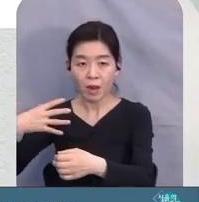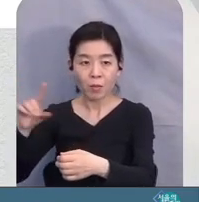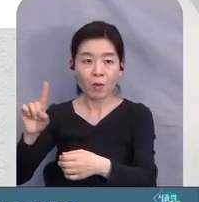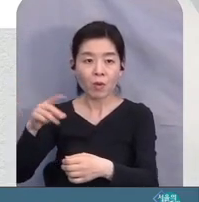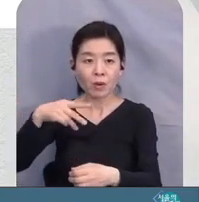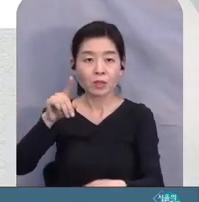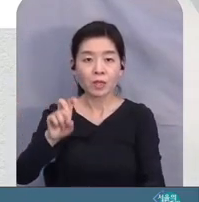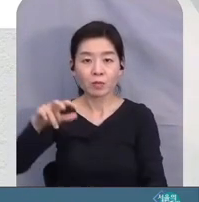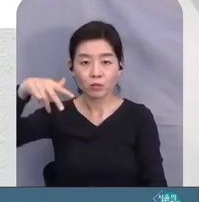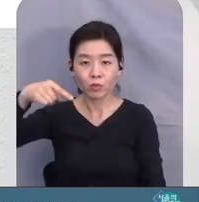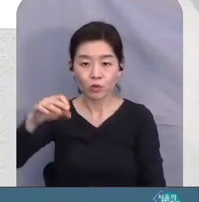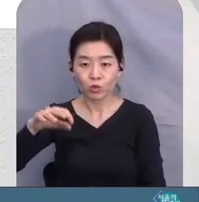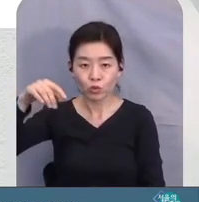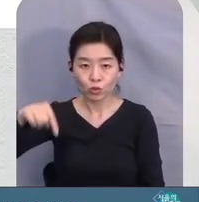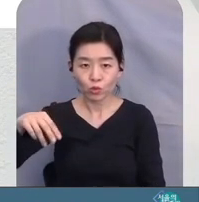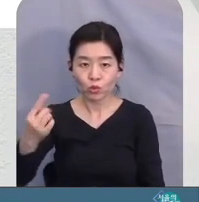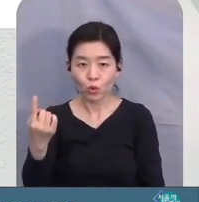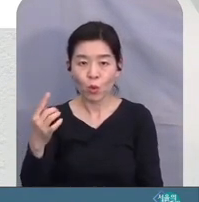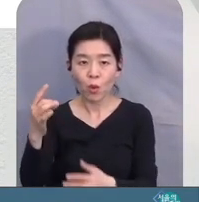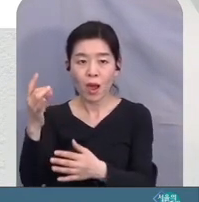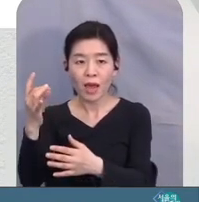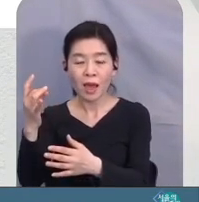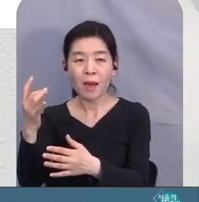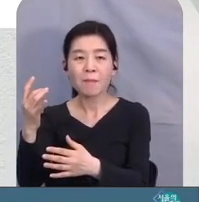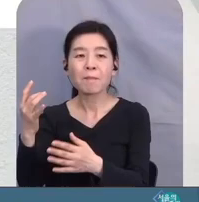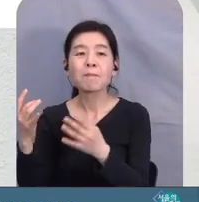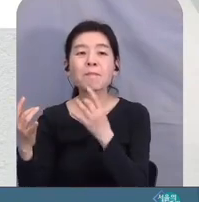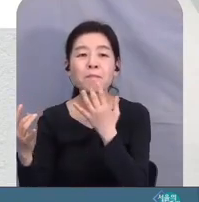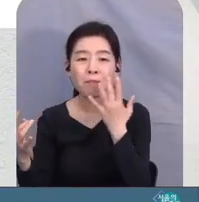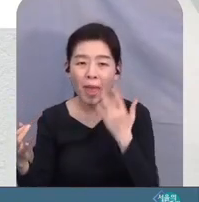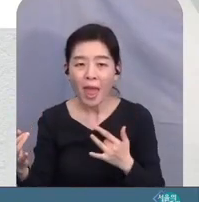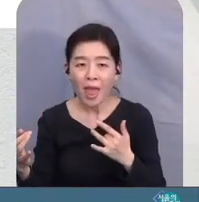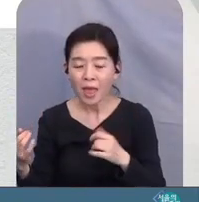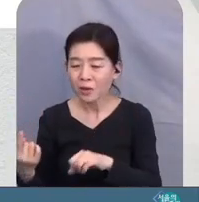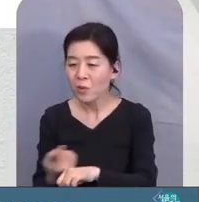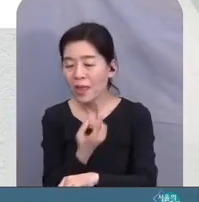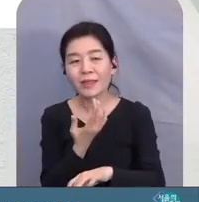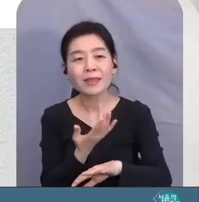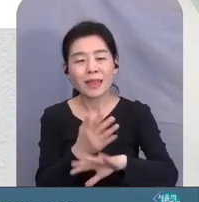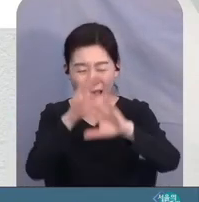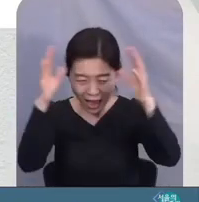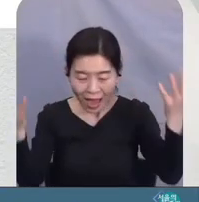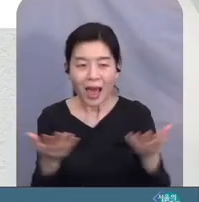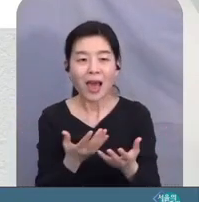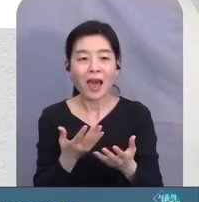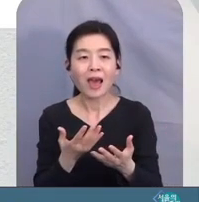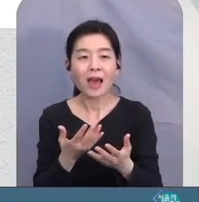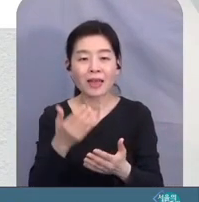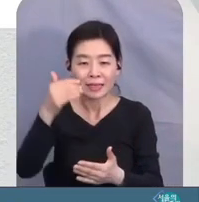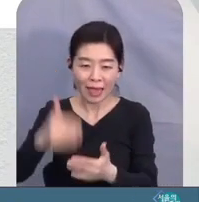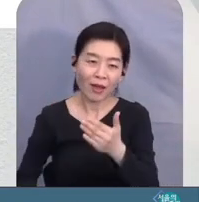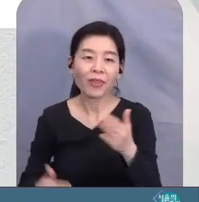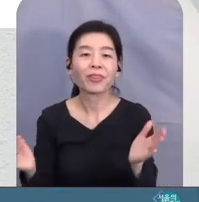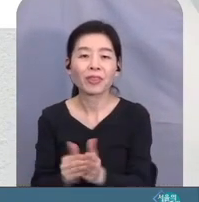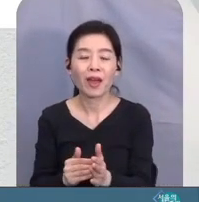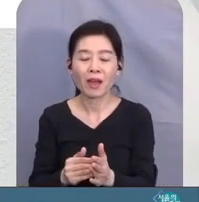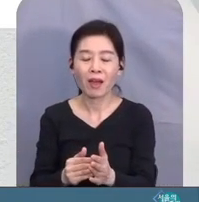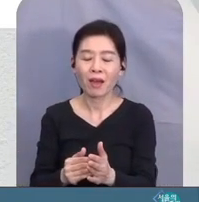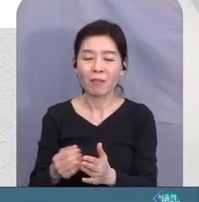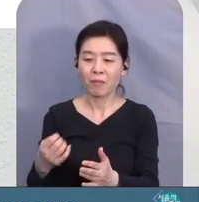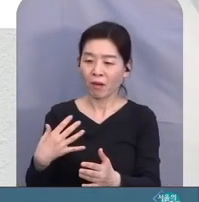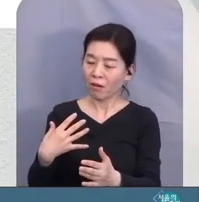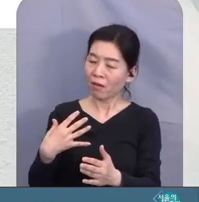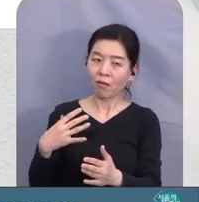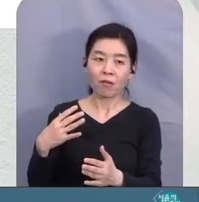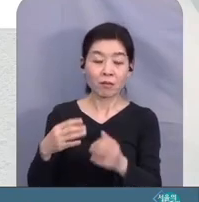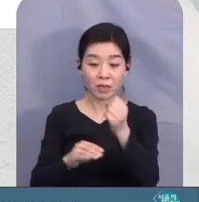삼중수소만 제거할 수 없고 나머지는 다 제거했다 이렇게 주장하는 거예요. 그렇기 때문에